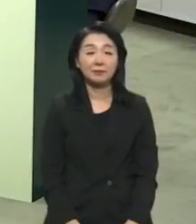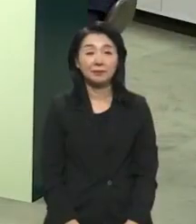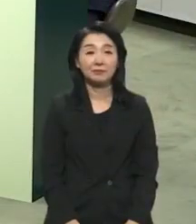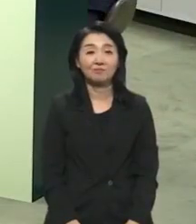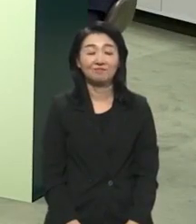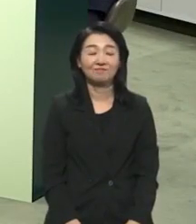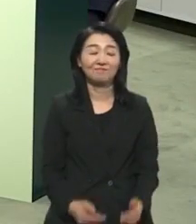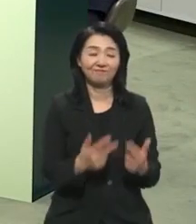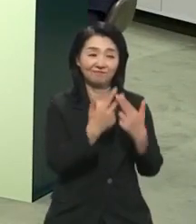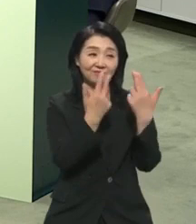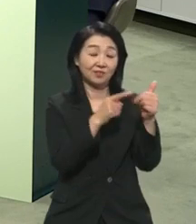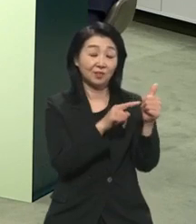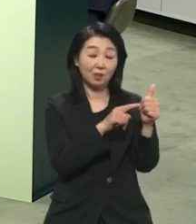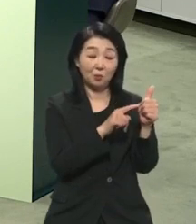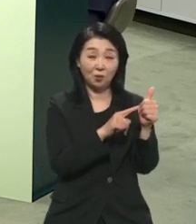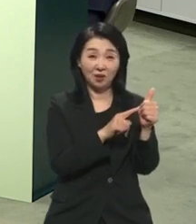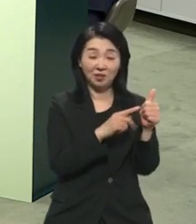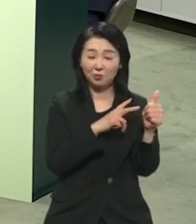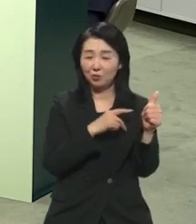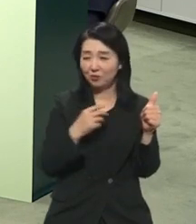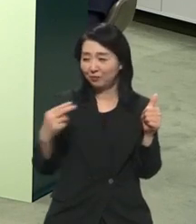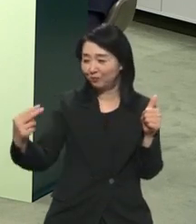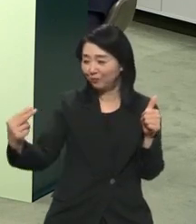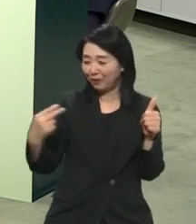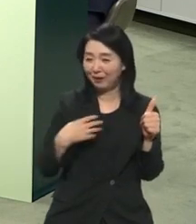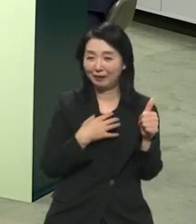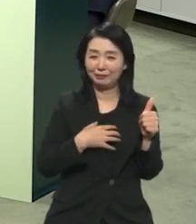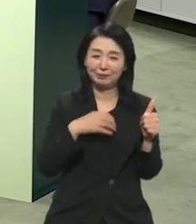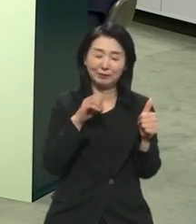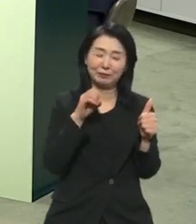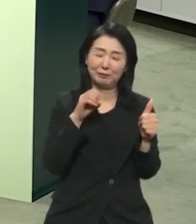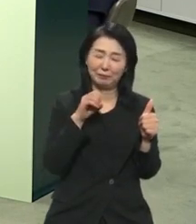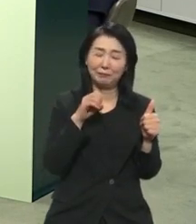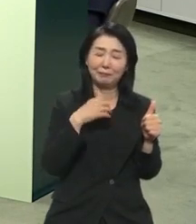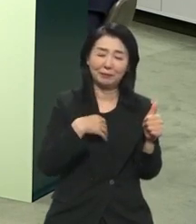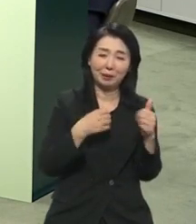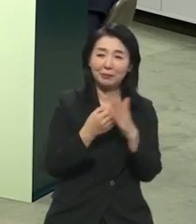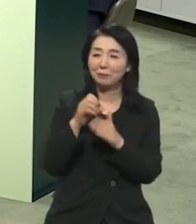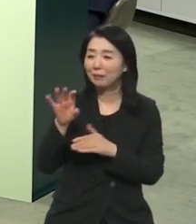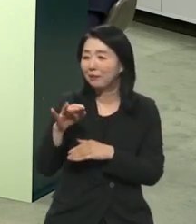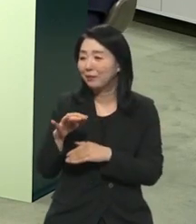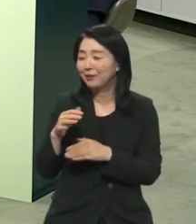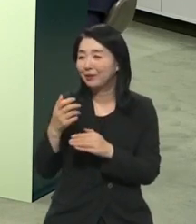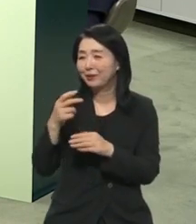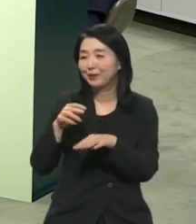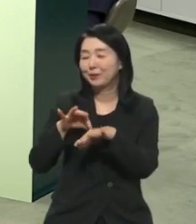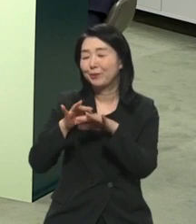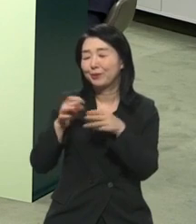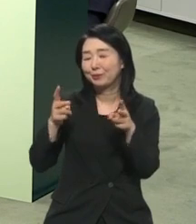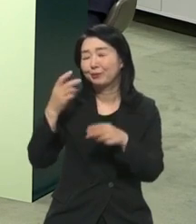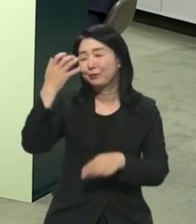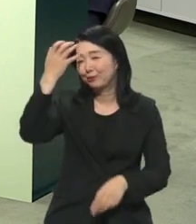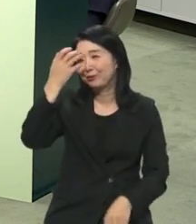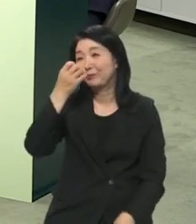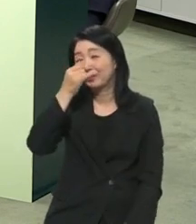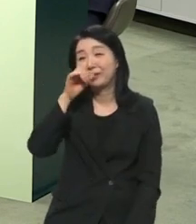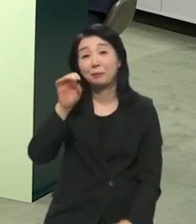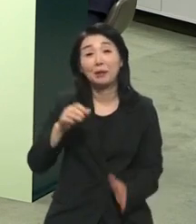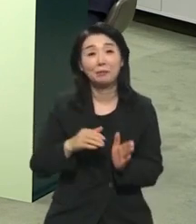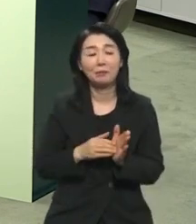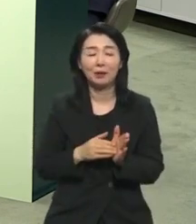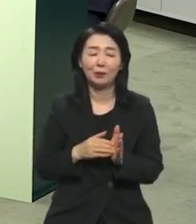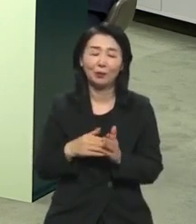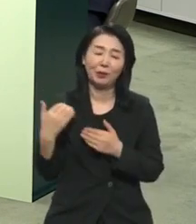이 대표가 걱정하는 의원들한테 좀 농담처럼 한 말이었겠죠 하지만 뭐 고객 없는 꿈 체력적으로